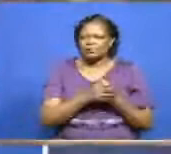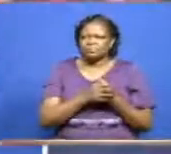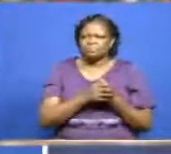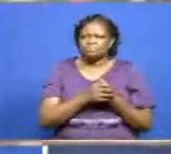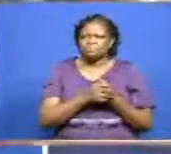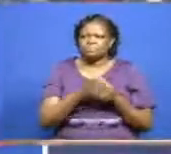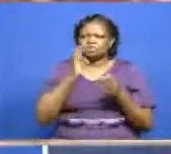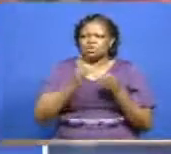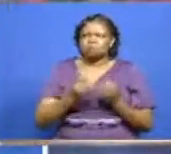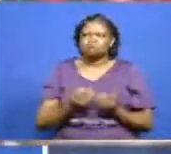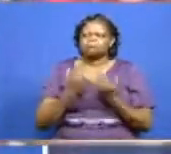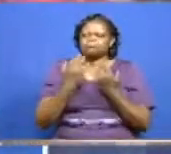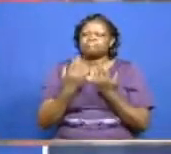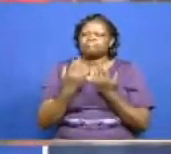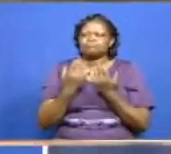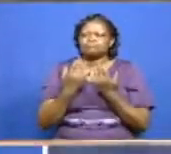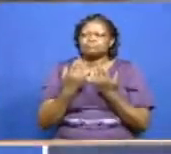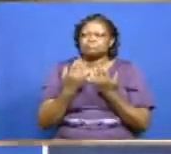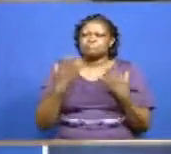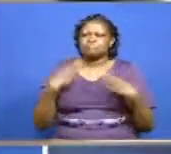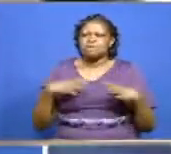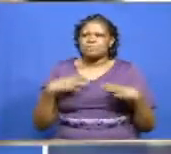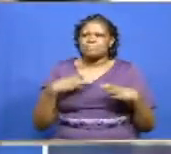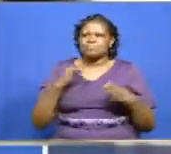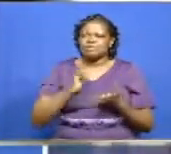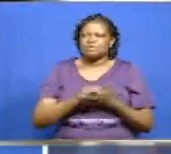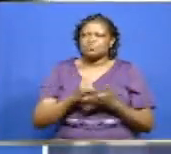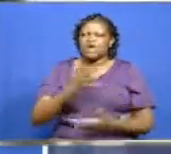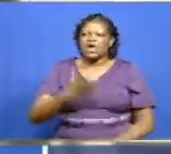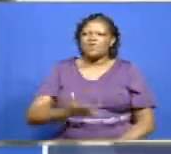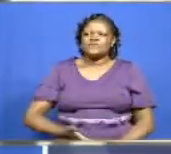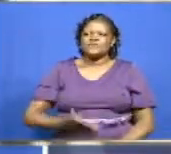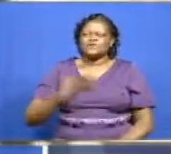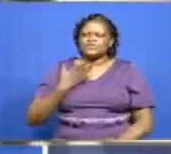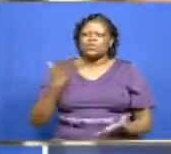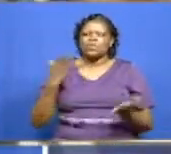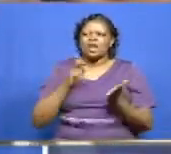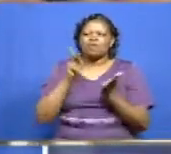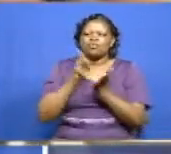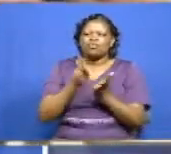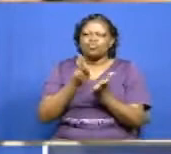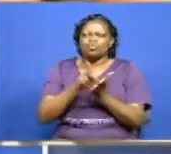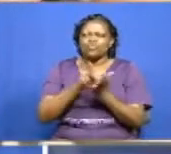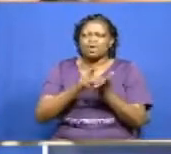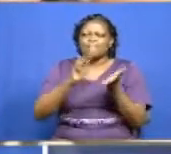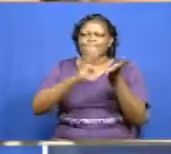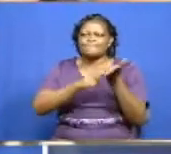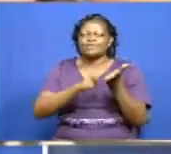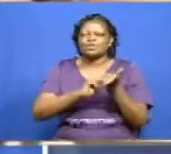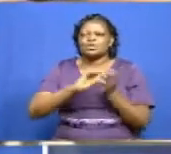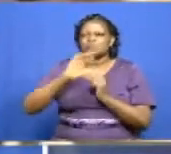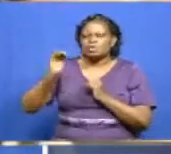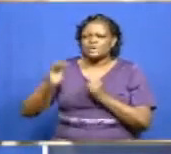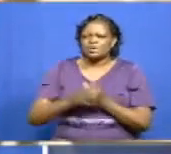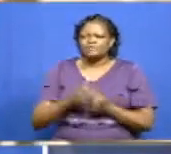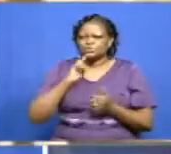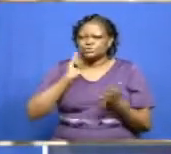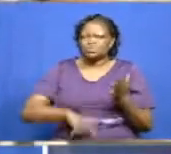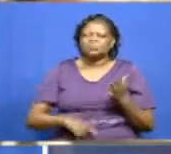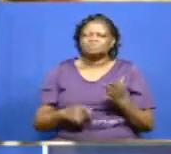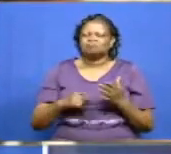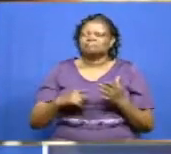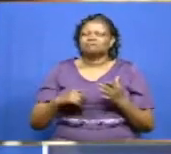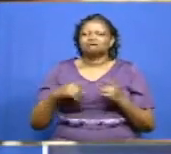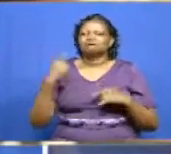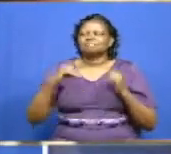kuteketezwa na umati ulioghadhabika katika eneo la Kuria, kaunti ya Migori. Arnold Clement anasema alishambuliwa